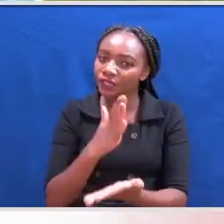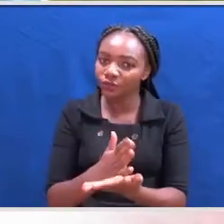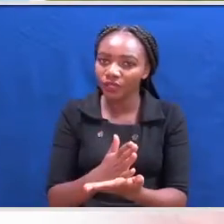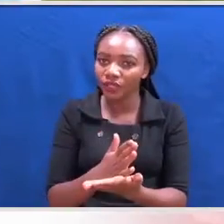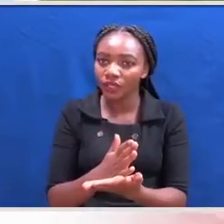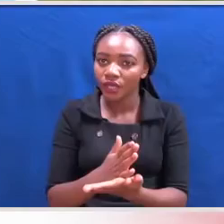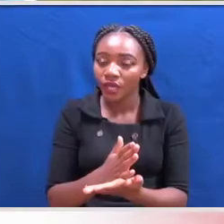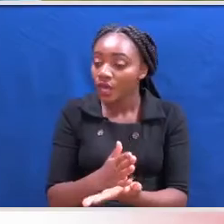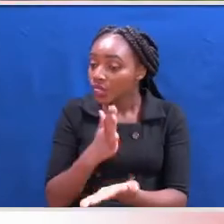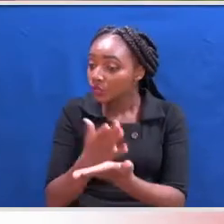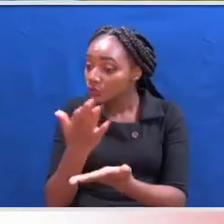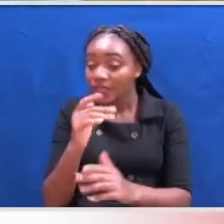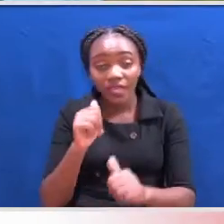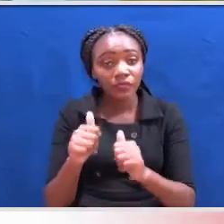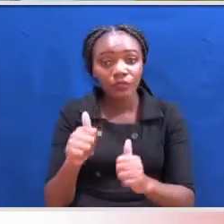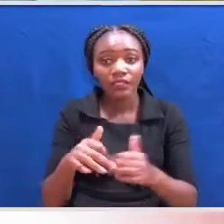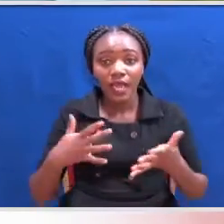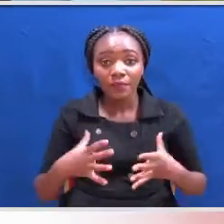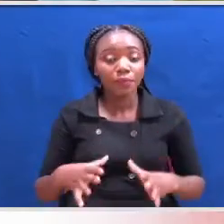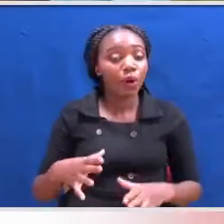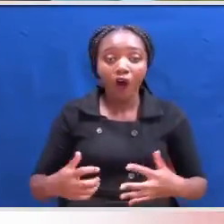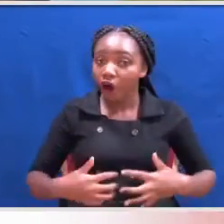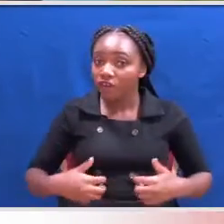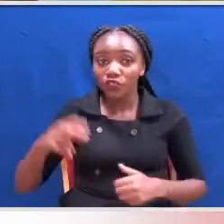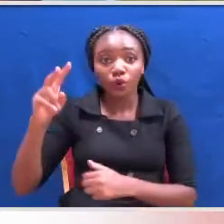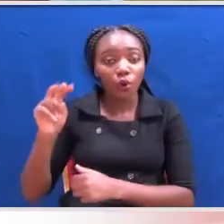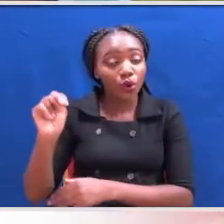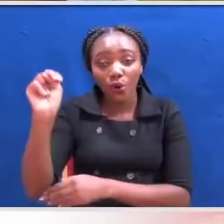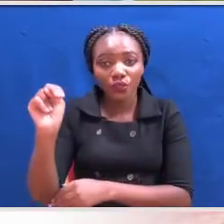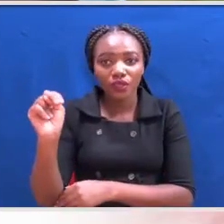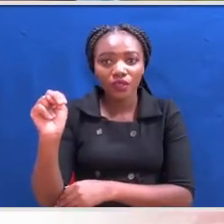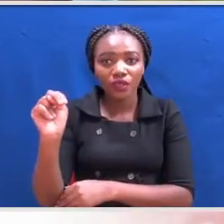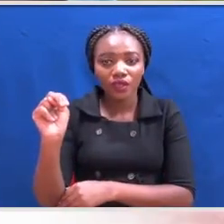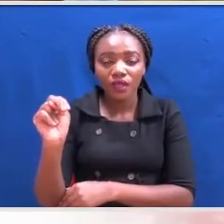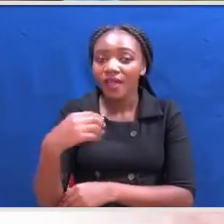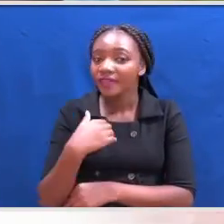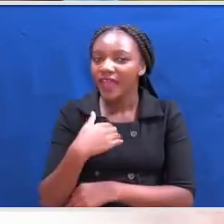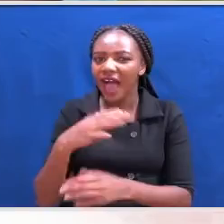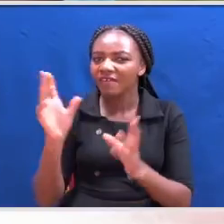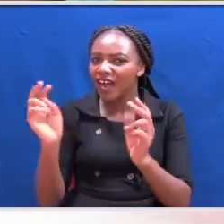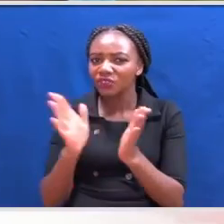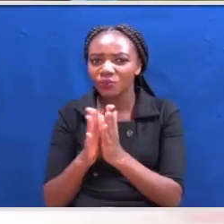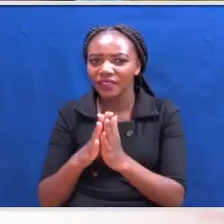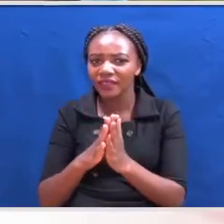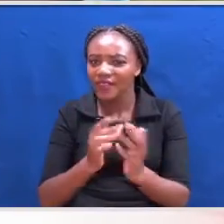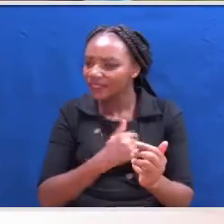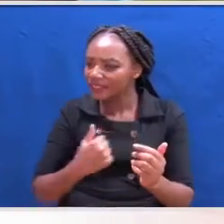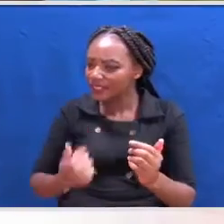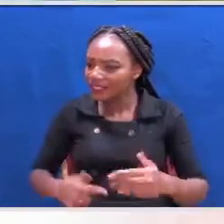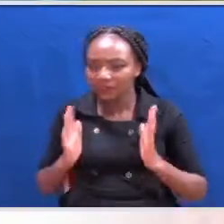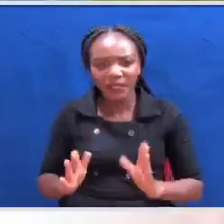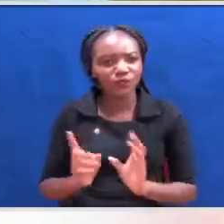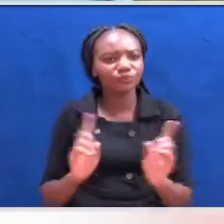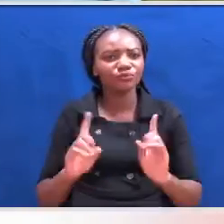reality is, the people of Gatundu North, specifically Kariminu 2 Dam, they don't have an issue with the Chinese or anyone else.